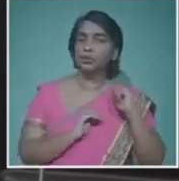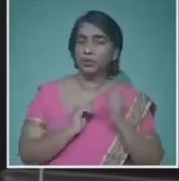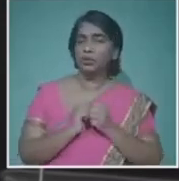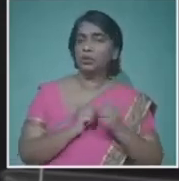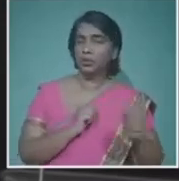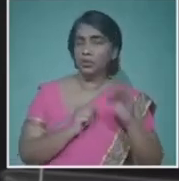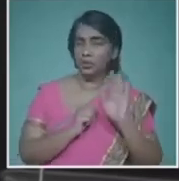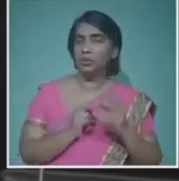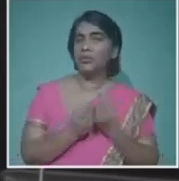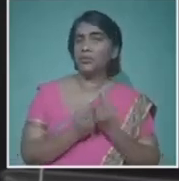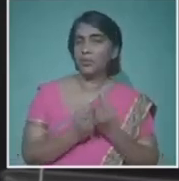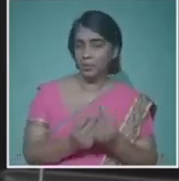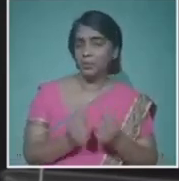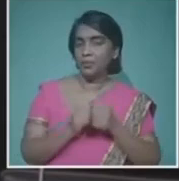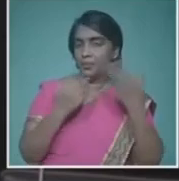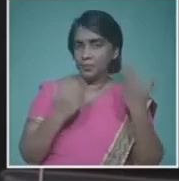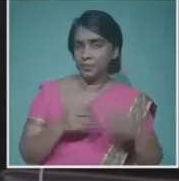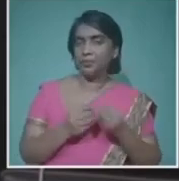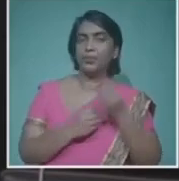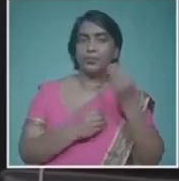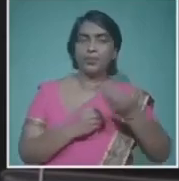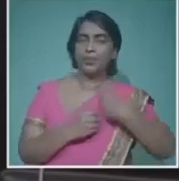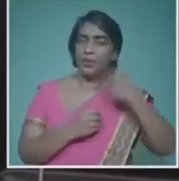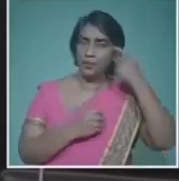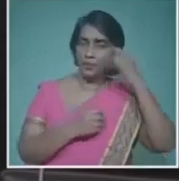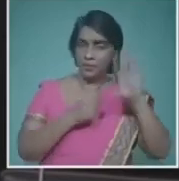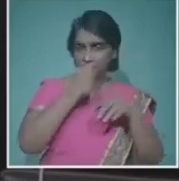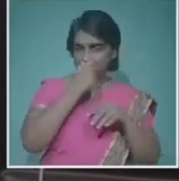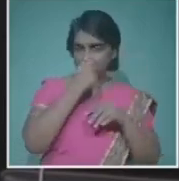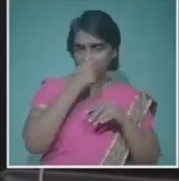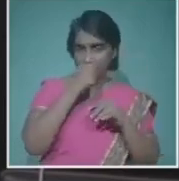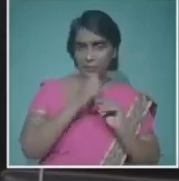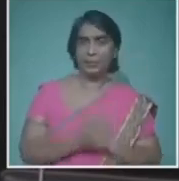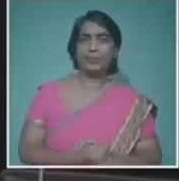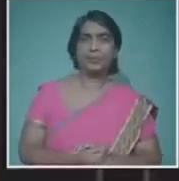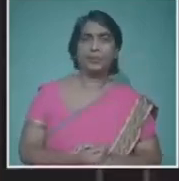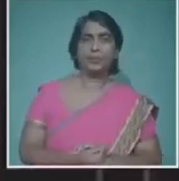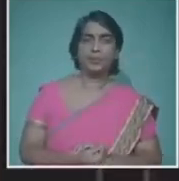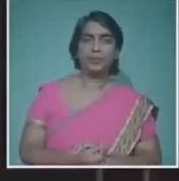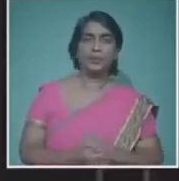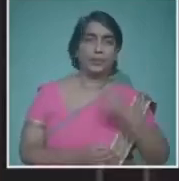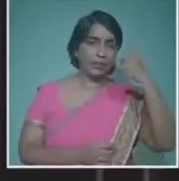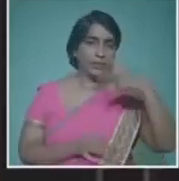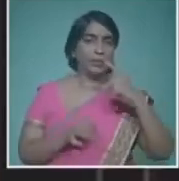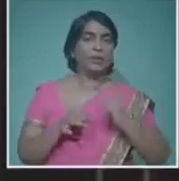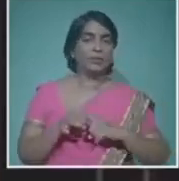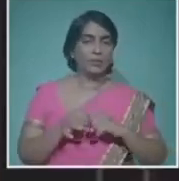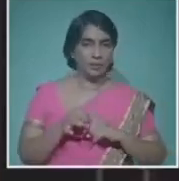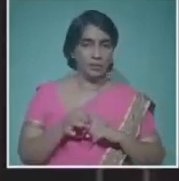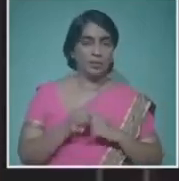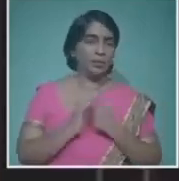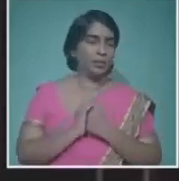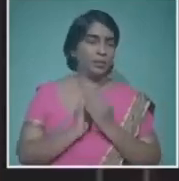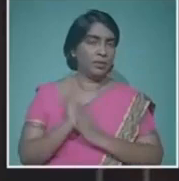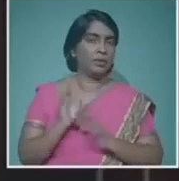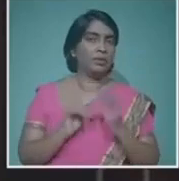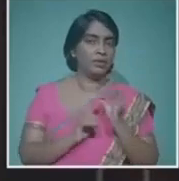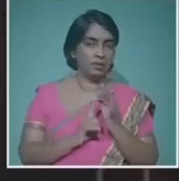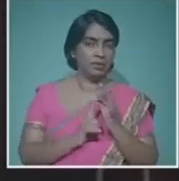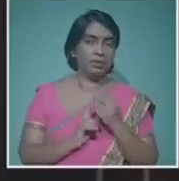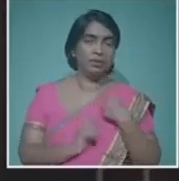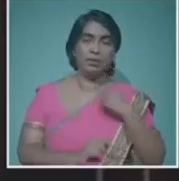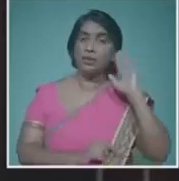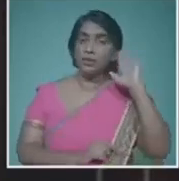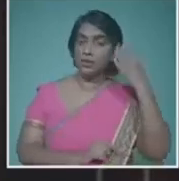වැඩසටහනත් කඩිනමින් නිම කරලා ලබා දෙන්න බලාපොරොත්තු වෙනවා. දෙවැනි අතුරු ප්‍රශ්නය හැටියට ගරු අමාත්‍යතුමා, මම